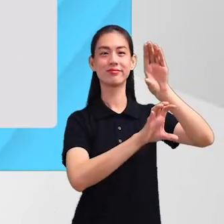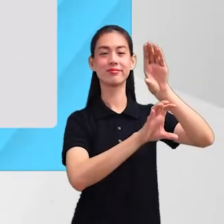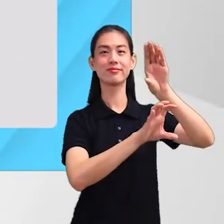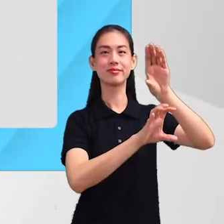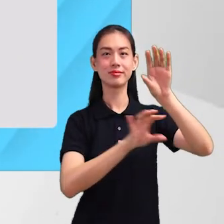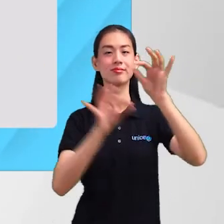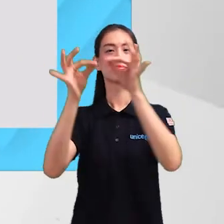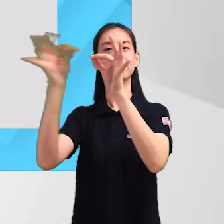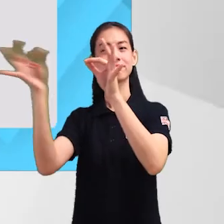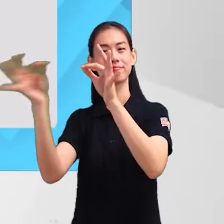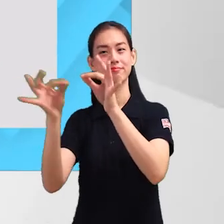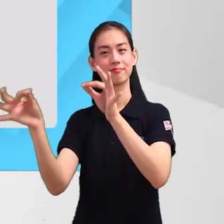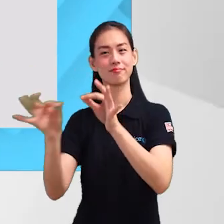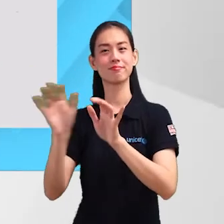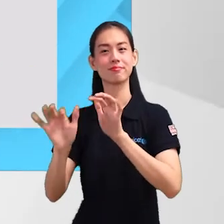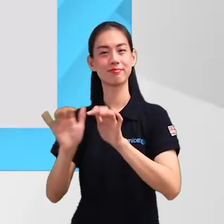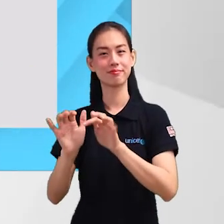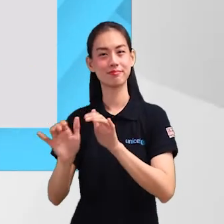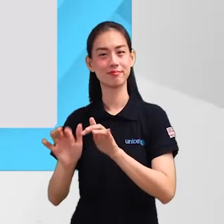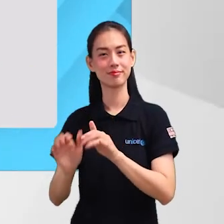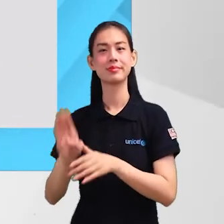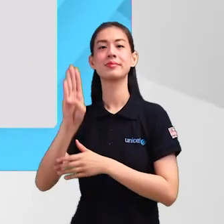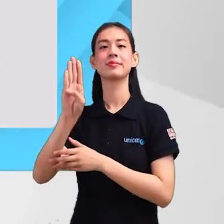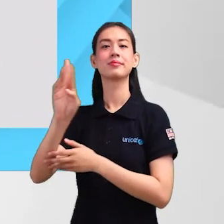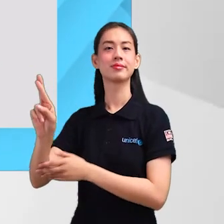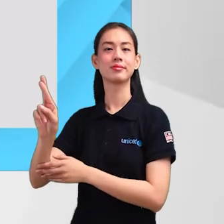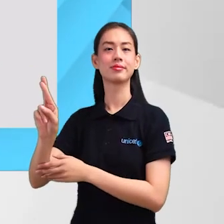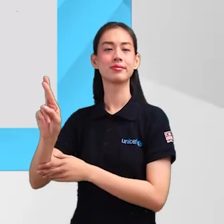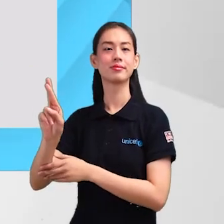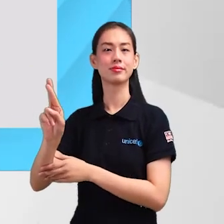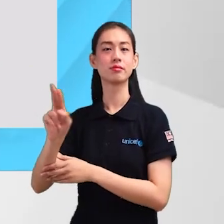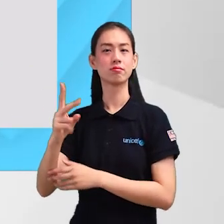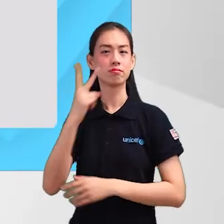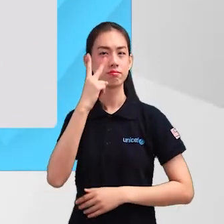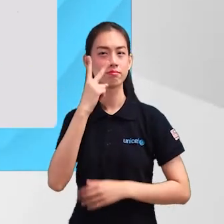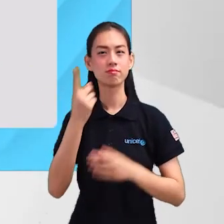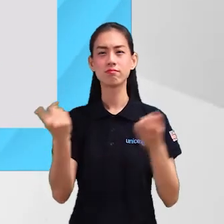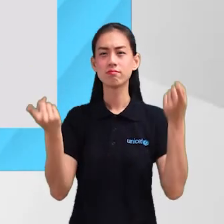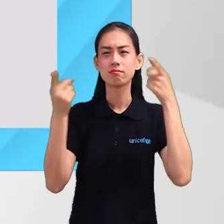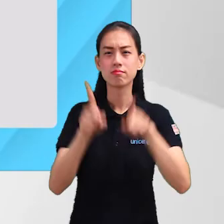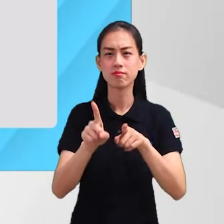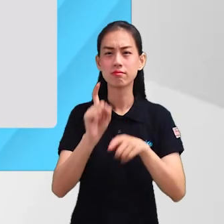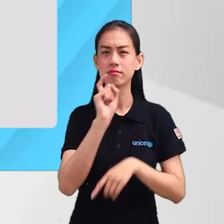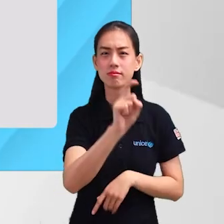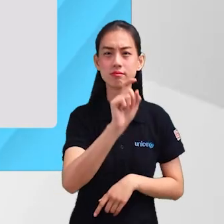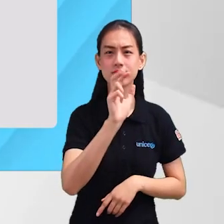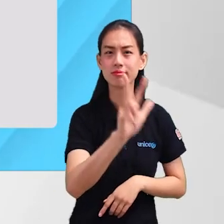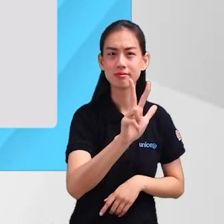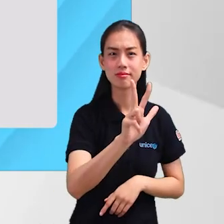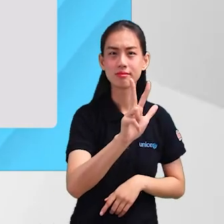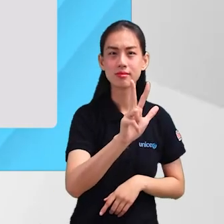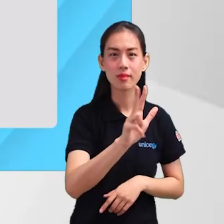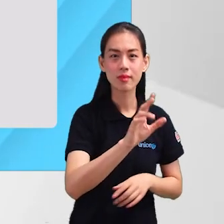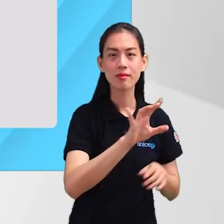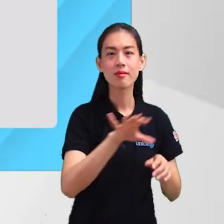teks. Kita boleh menolak image ketiga ke bawah dengan menggunakan tag BR. Perhatikan apa yang berlaku apabila